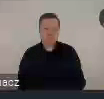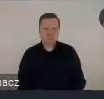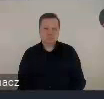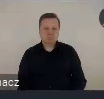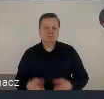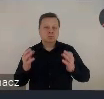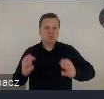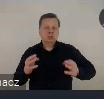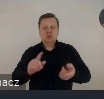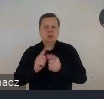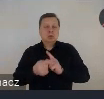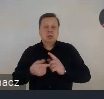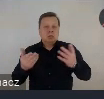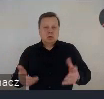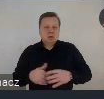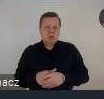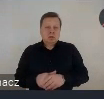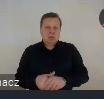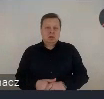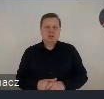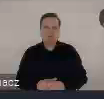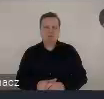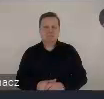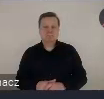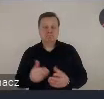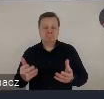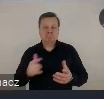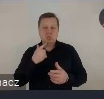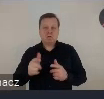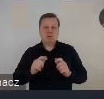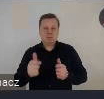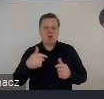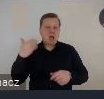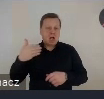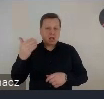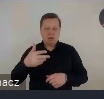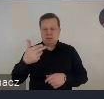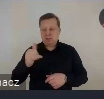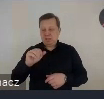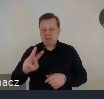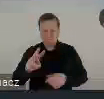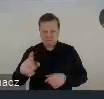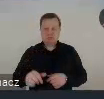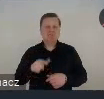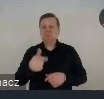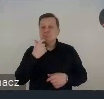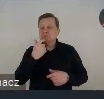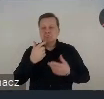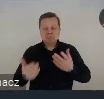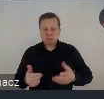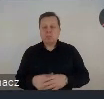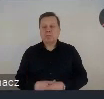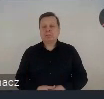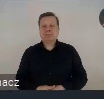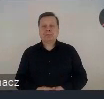Nasze dzisiejsze spotkanie jest jednym z wydarzeń w ramach Akademii NIF. Akademia NIF to jest